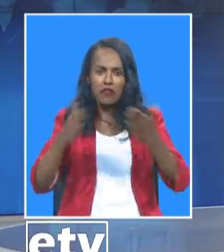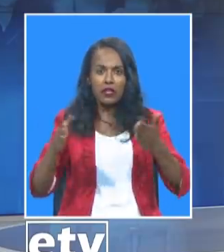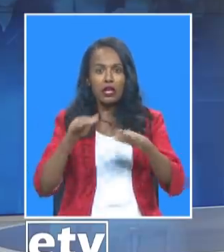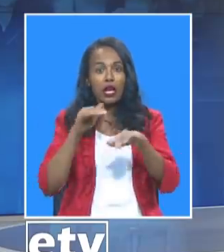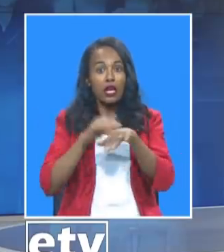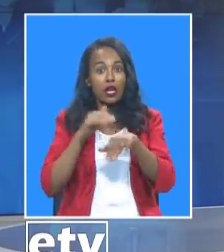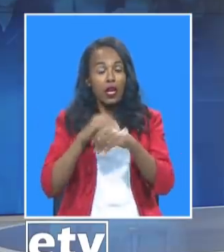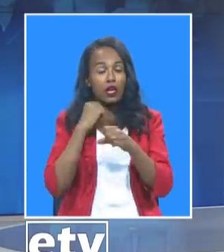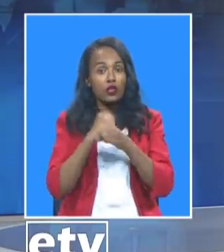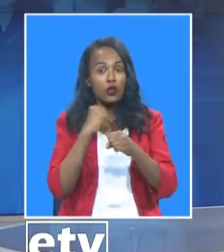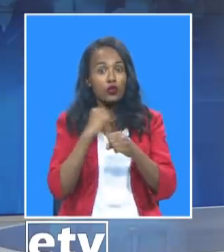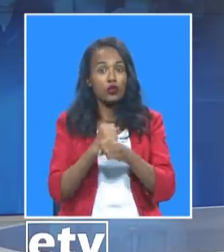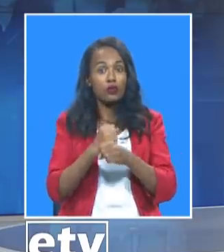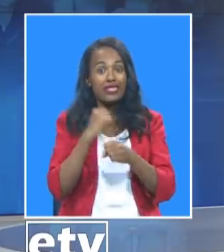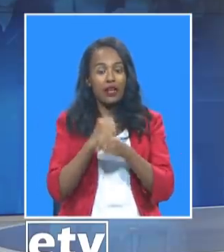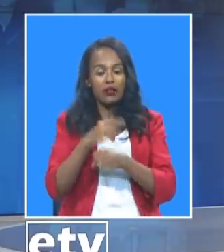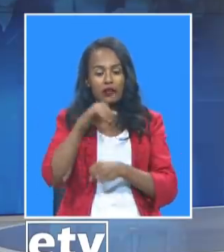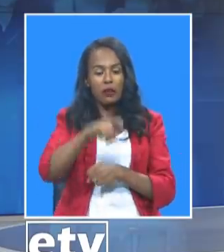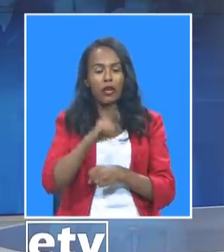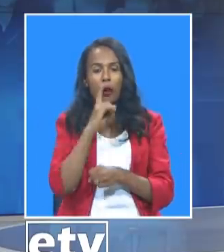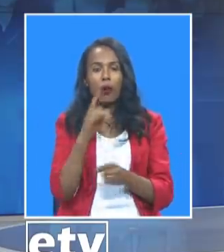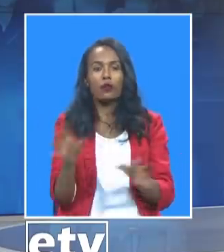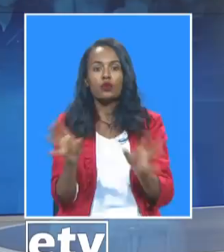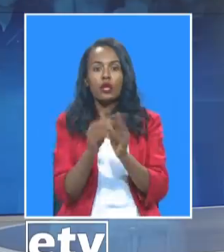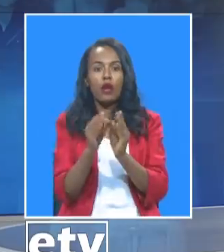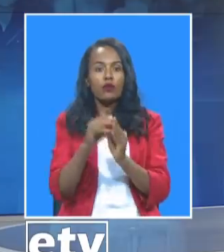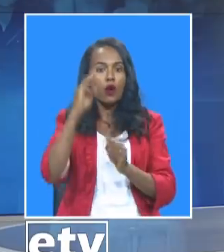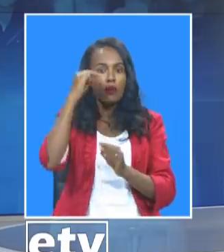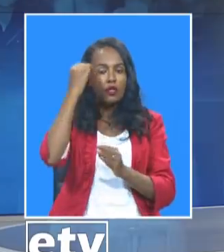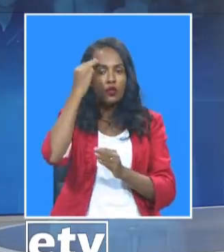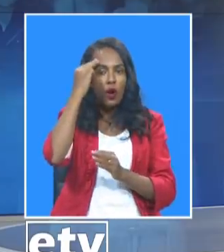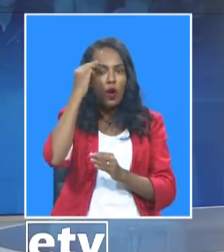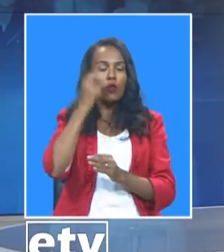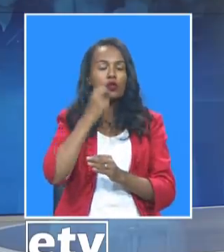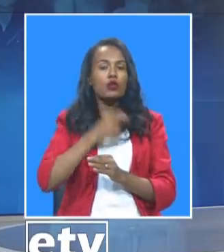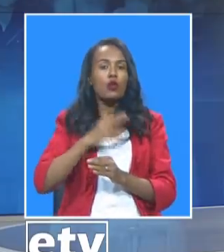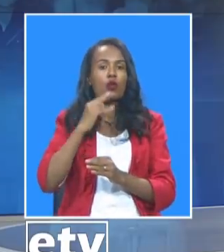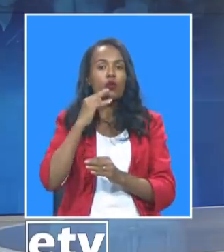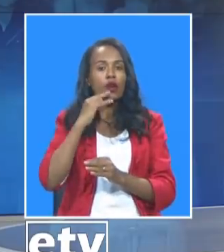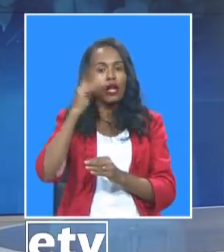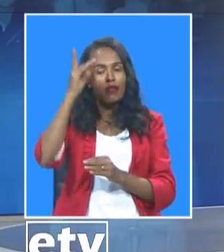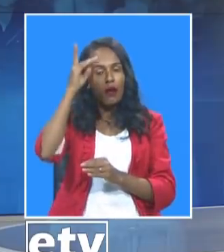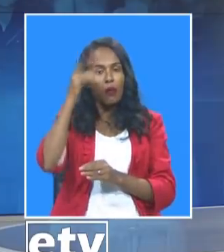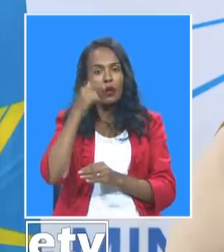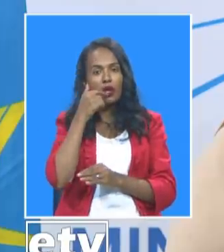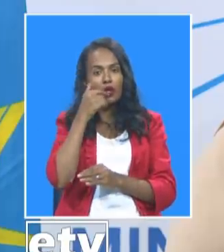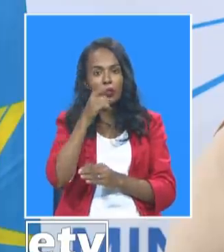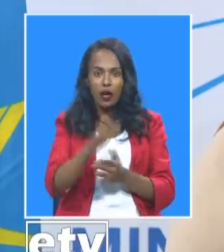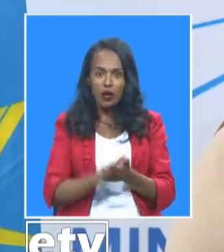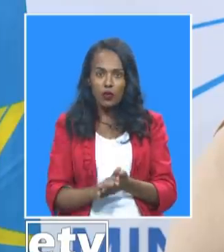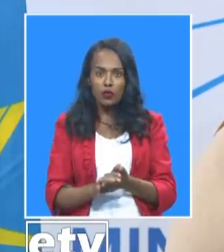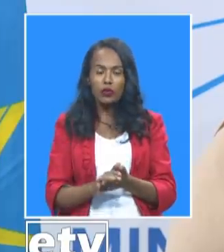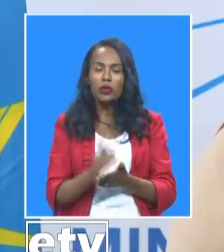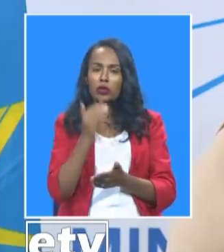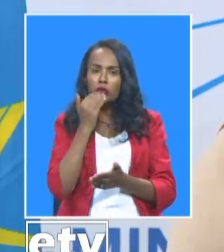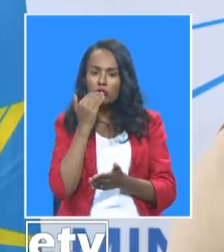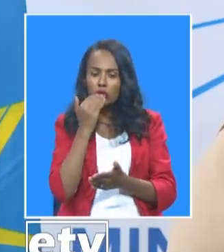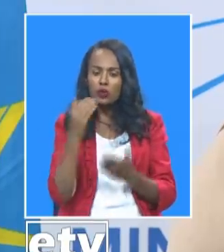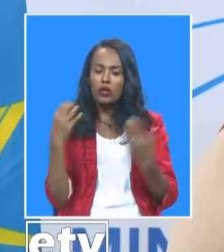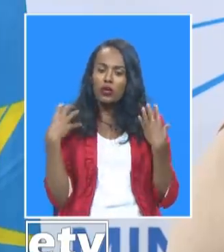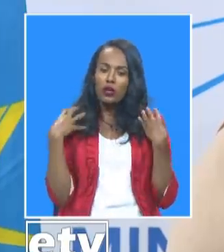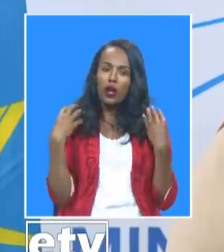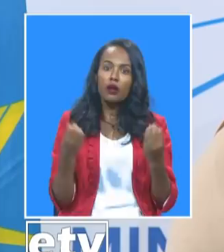ስራዎችን መስራት እንደሚገባም ነው ሰብሳቢዋ ሚኒስትሯ ወይዘሮ ሙፈሪያት ካሚል የገለጹት። ጥሩነን ደህናነን ብዙ